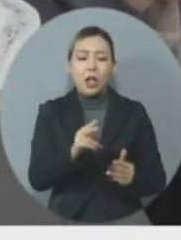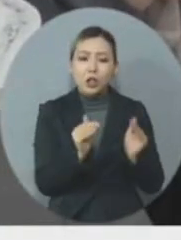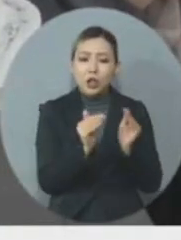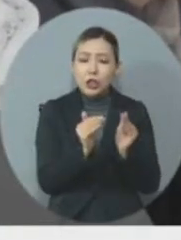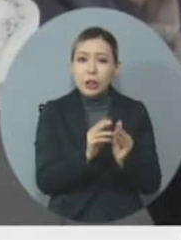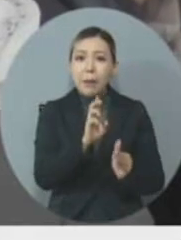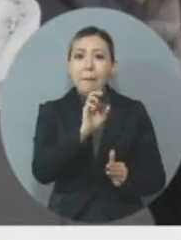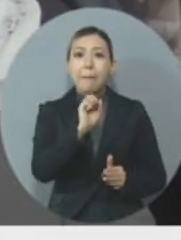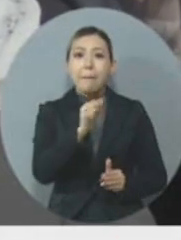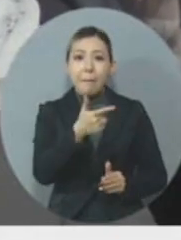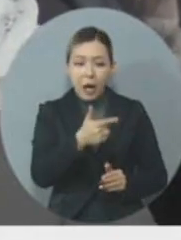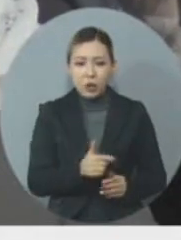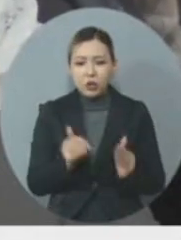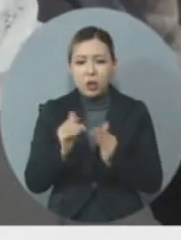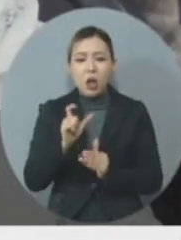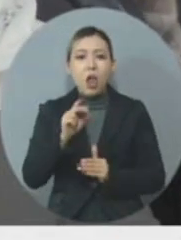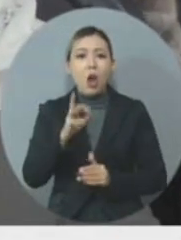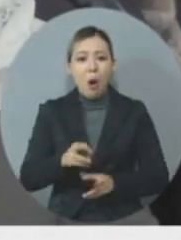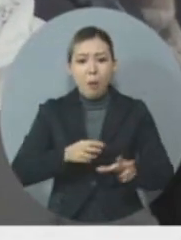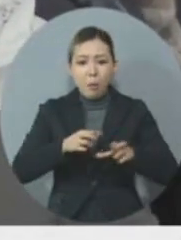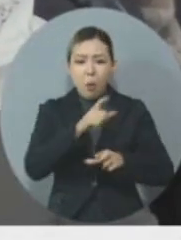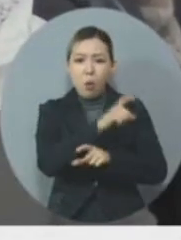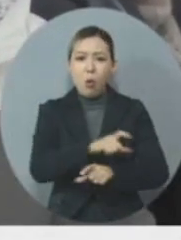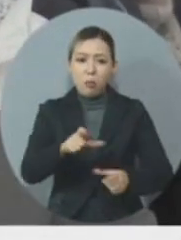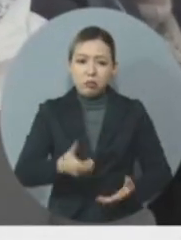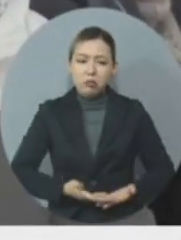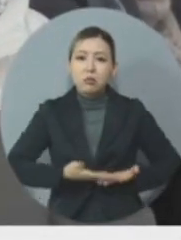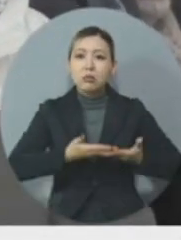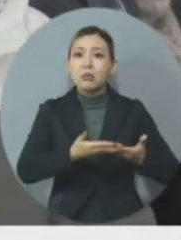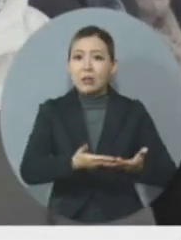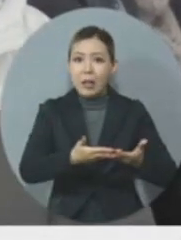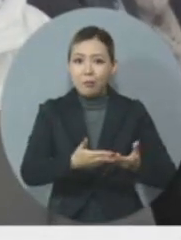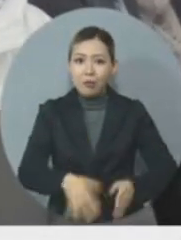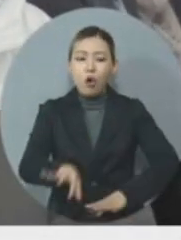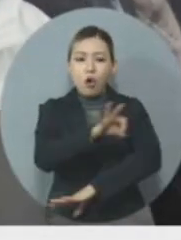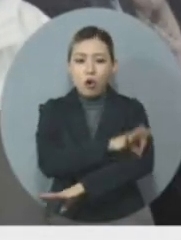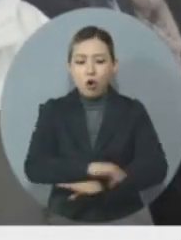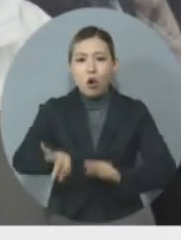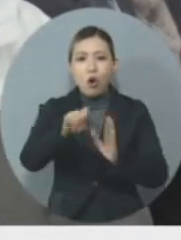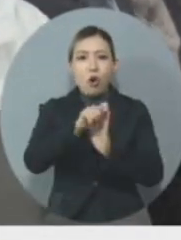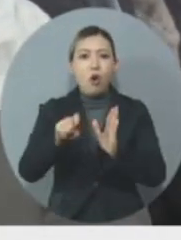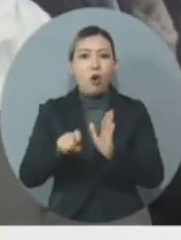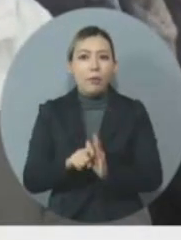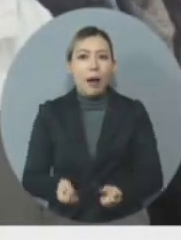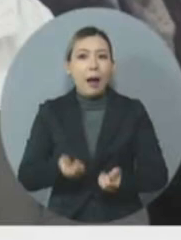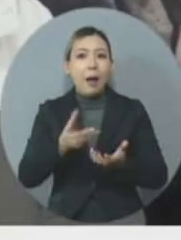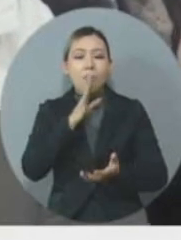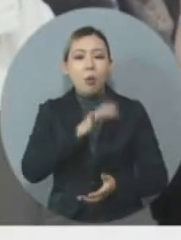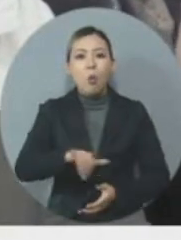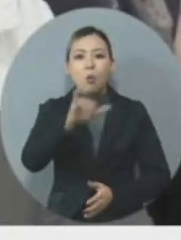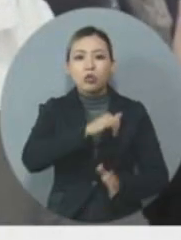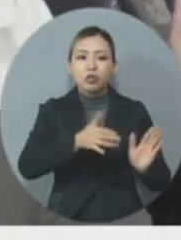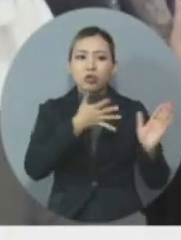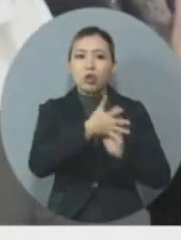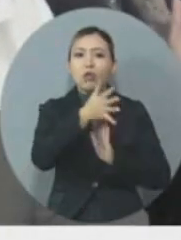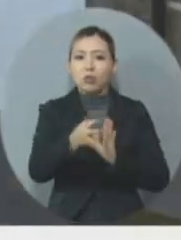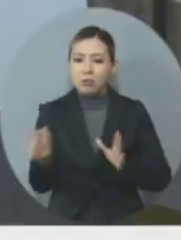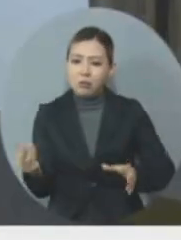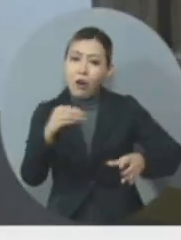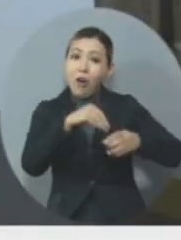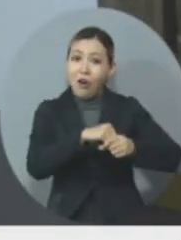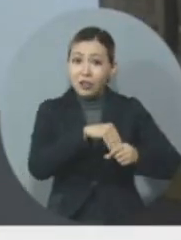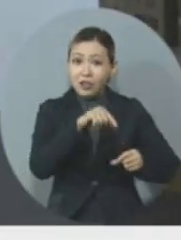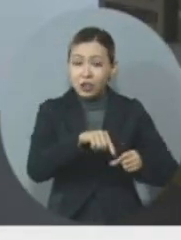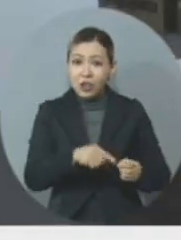төсөл, жижиг эко баг, бизнес эрхлэгчдийг дэмжих, смарт эдтэй хөтөлбөр зэргийн төслүүдийг хэрэгжүүлэхээр улсын төсөвт тусгчээ. Харин жижиг эко